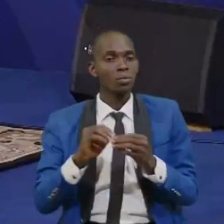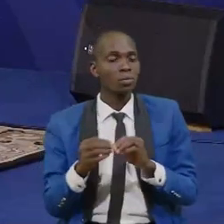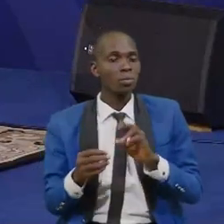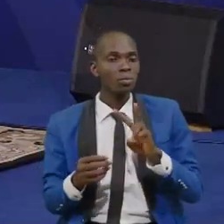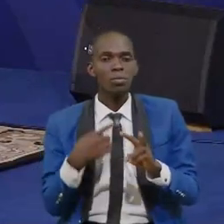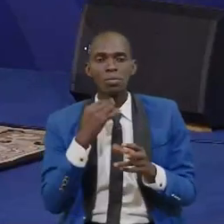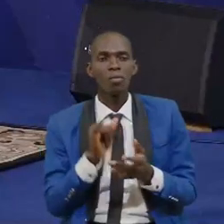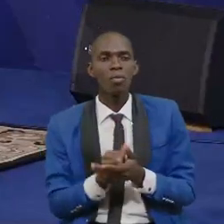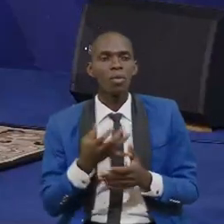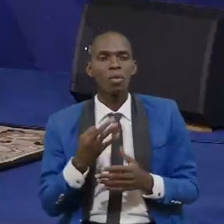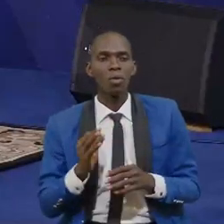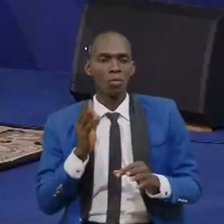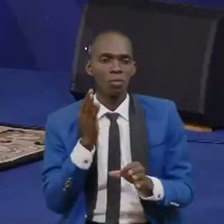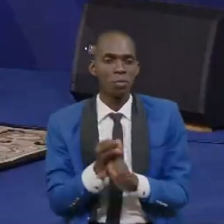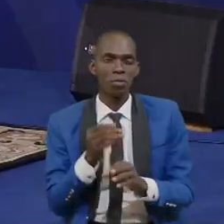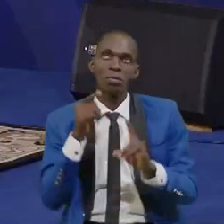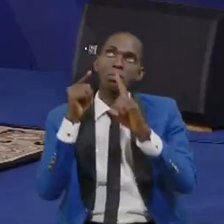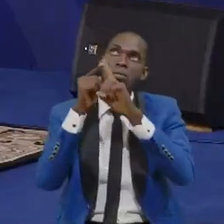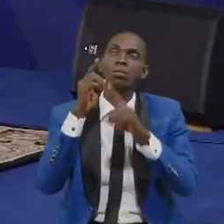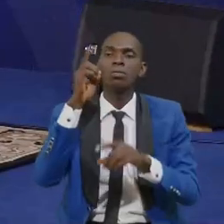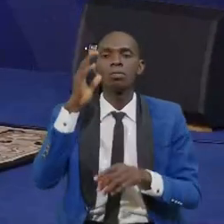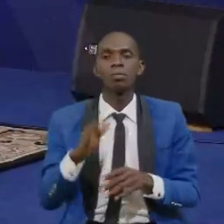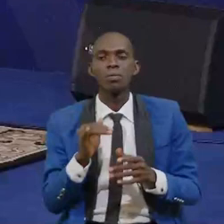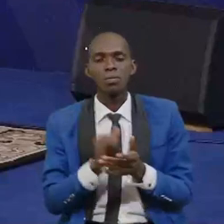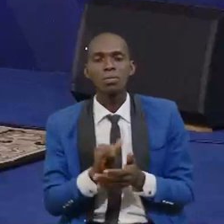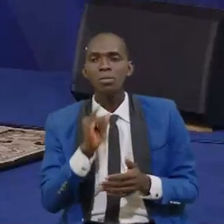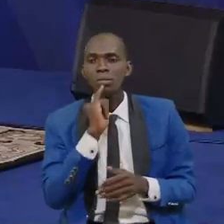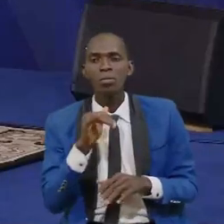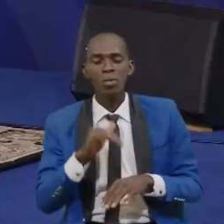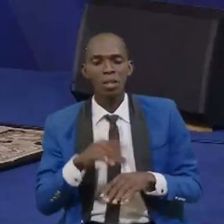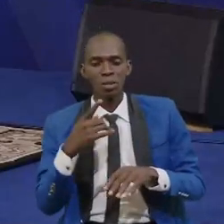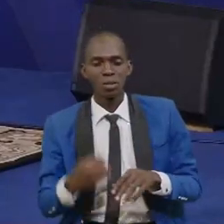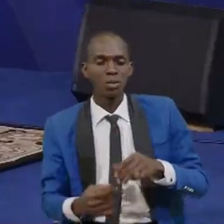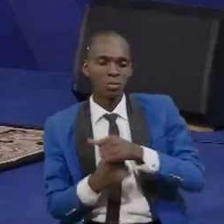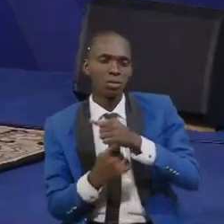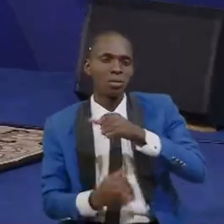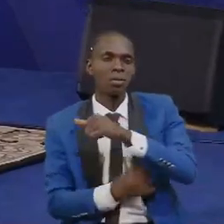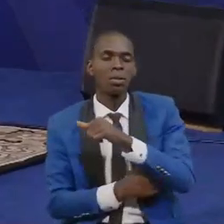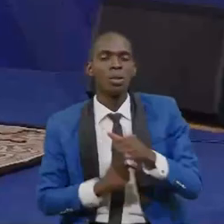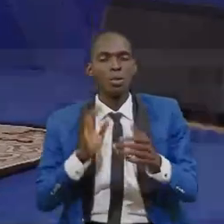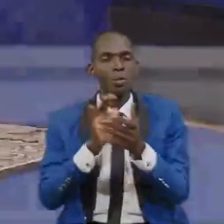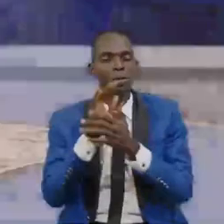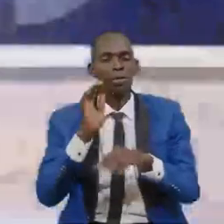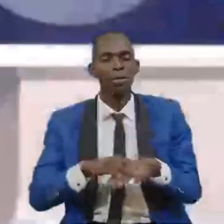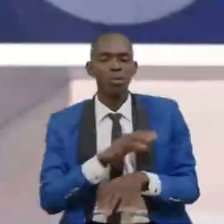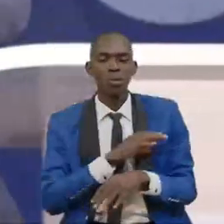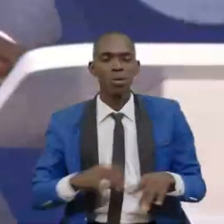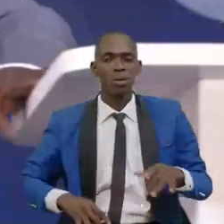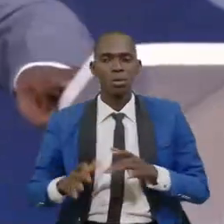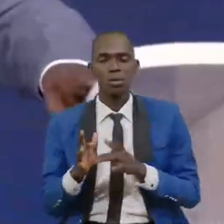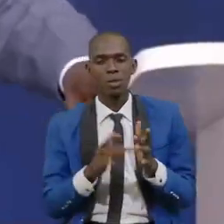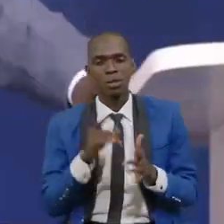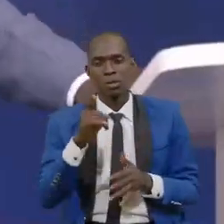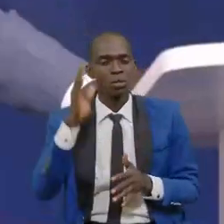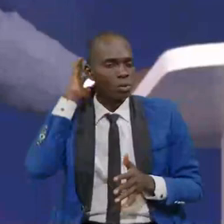de la foi en Dieu, ce sont les fondements. Crois au Seigneur Jésus-Christ et tu seras